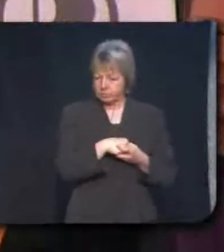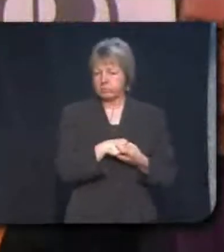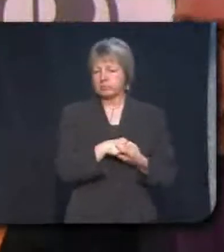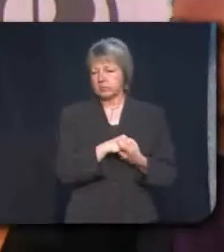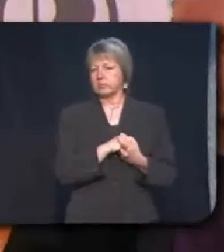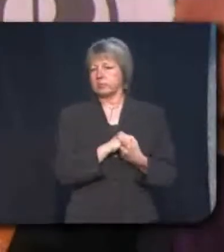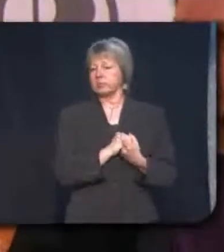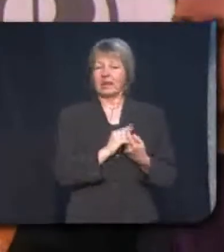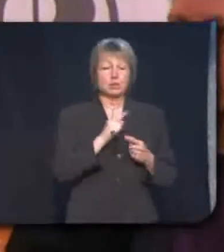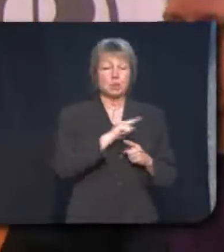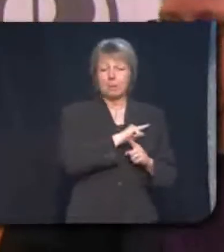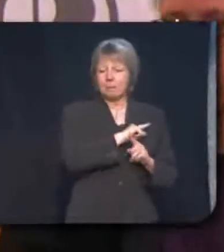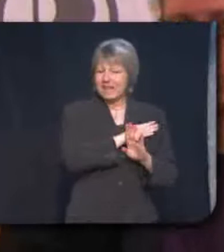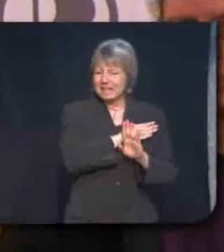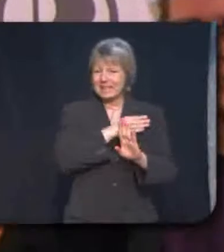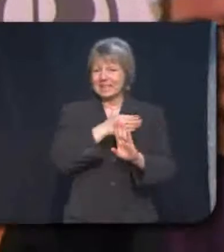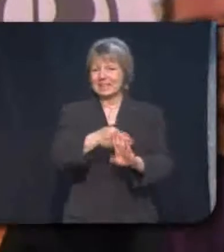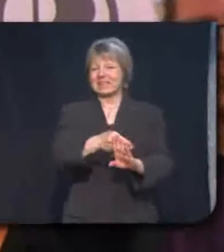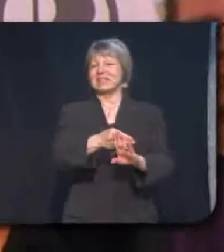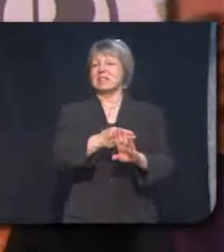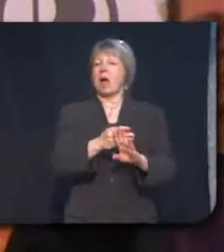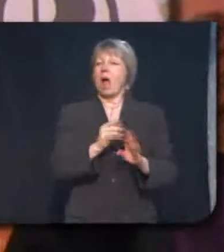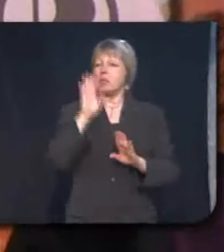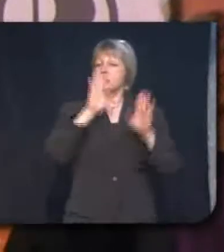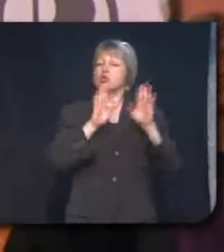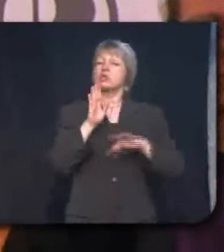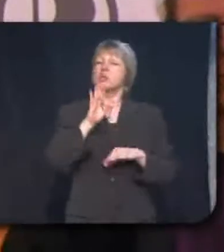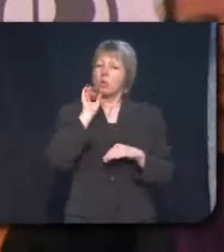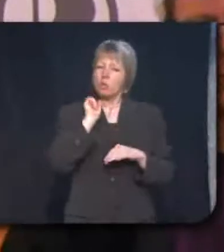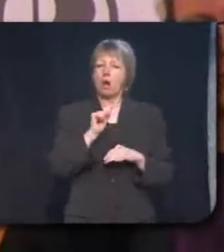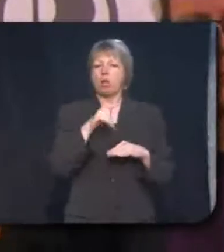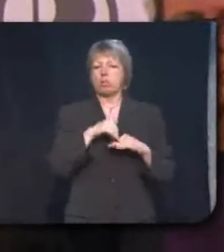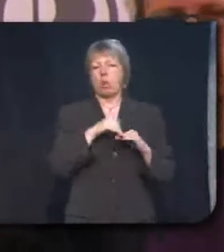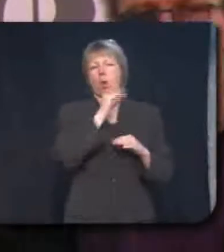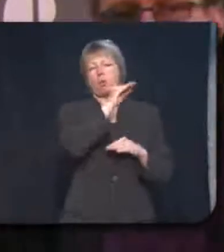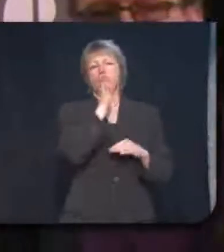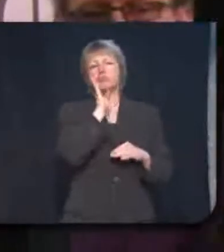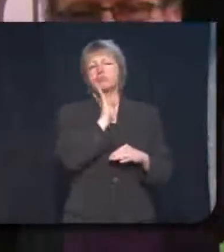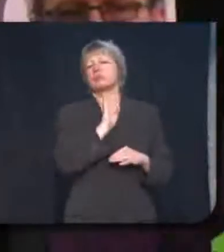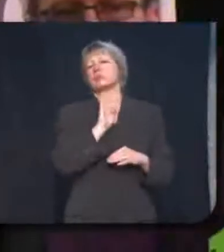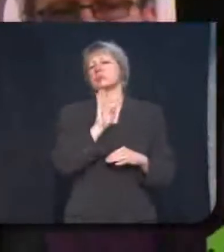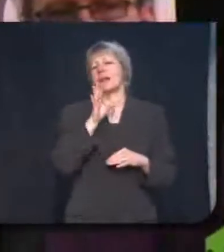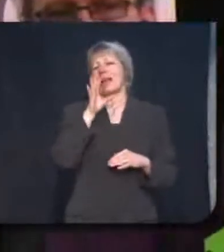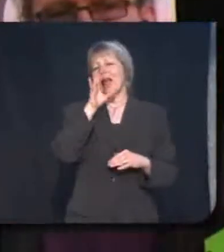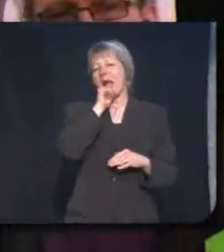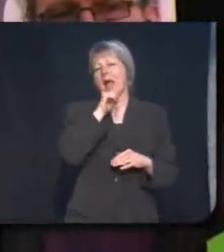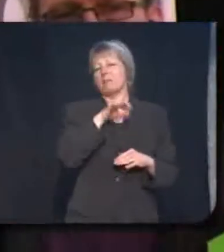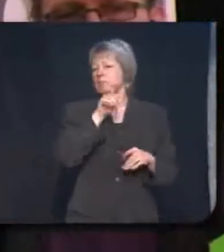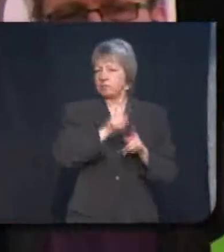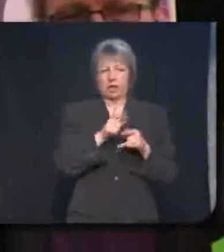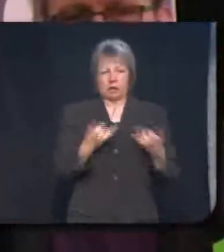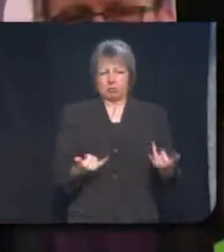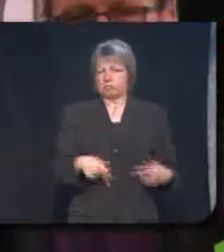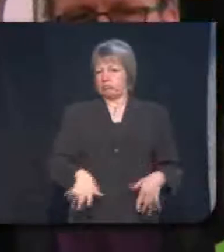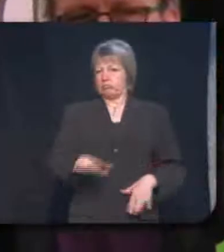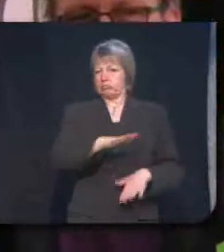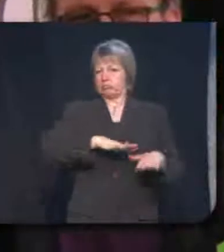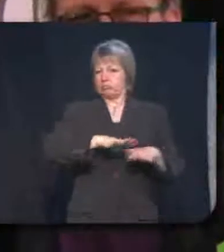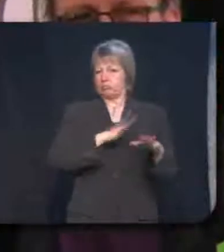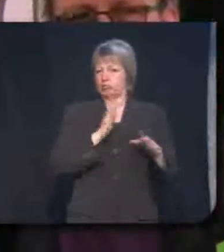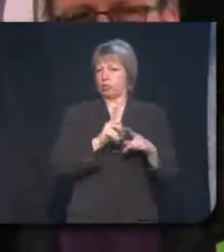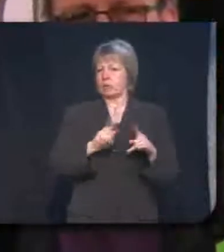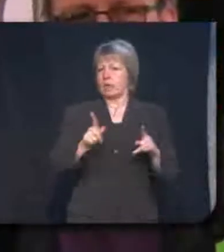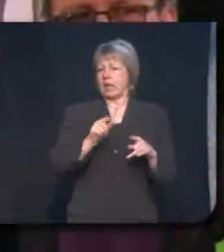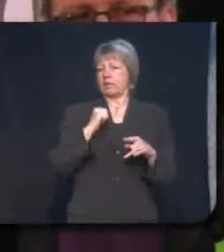beantragen dass ein geheime Abstimmung stattfindet das sind also ähnliche Abläufe wie man es hier am Parteitag auch kennt